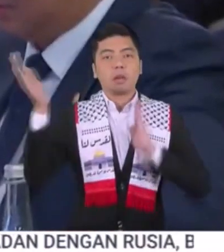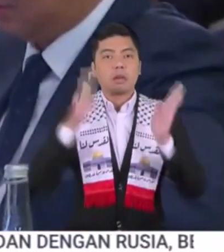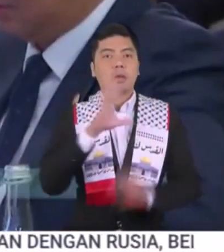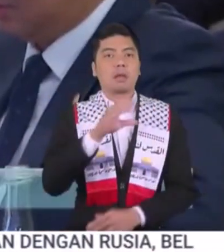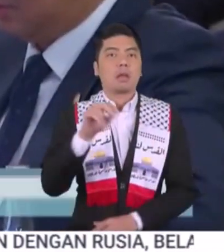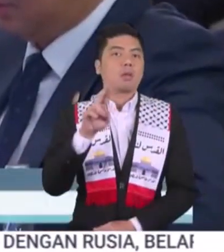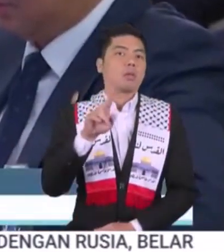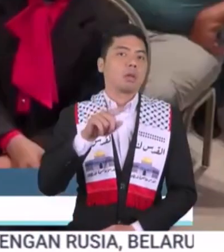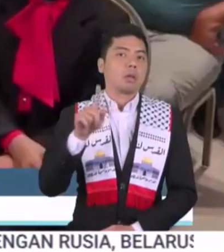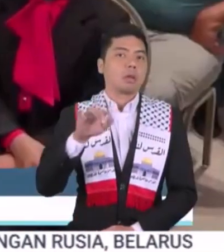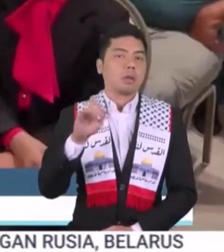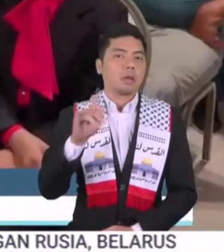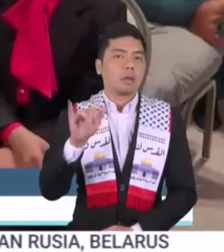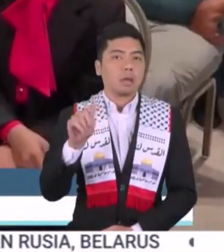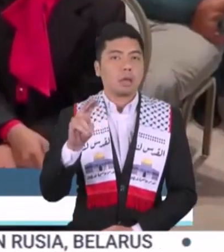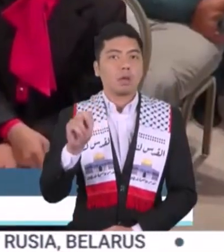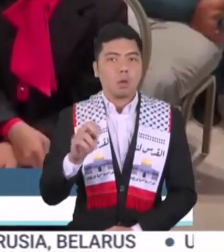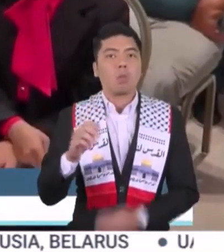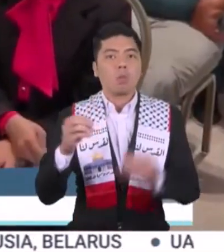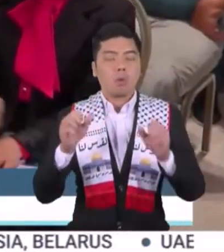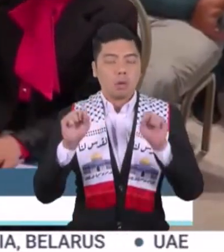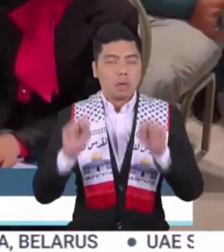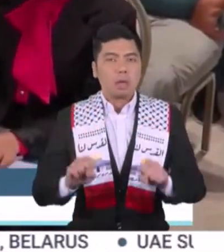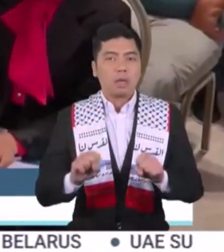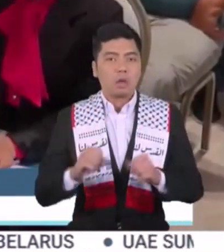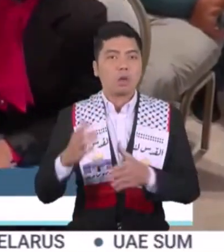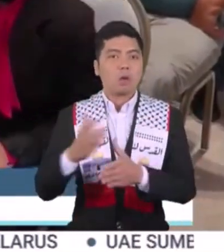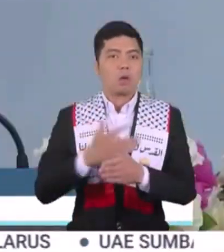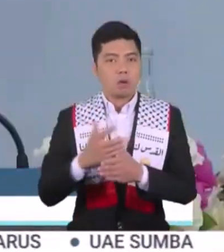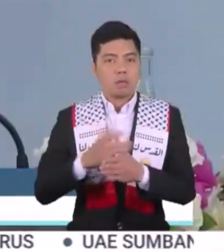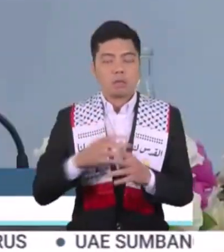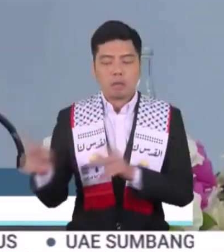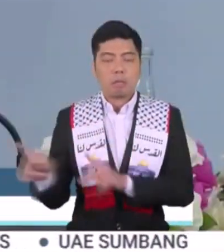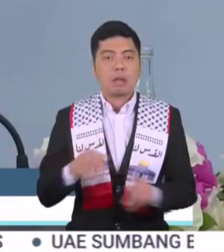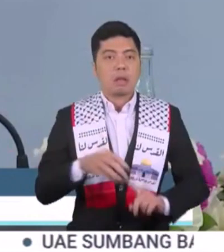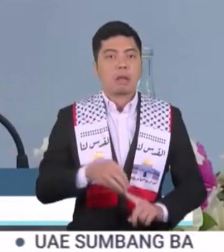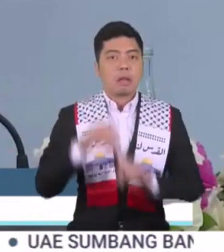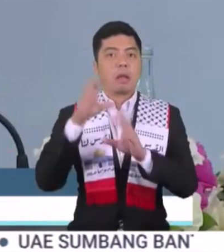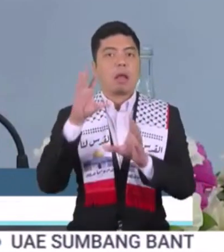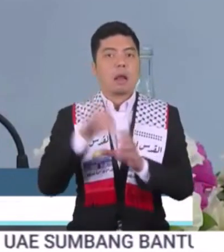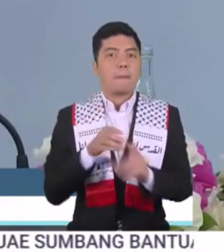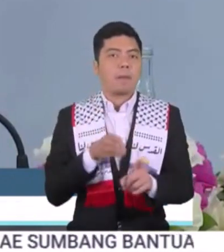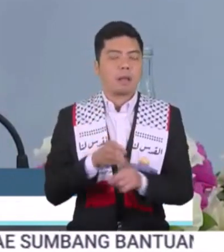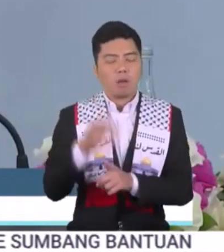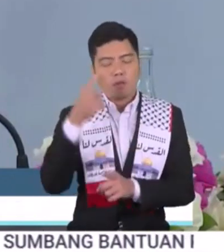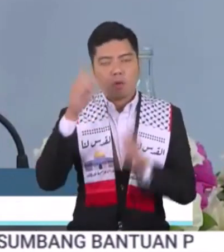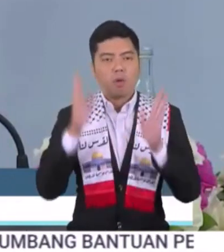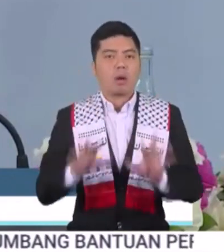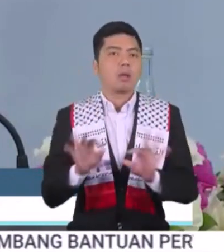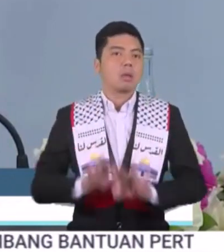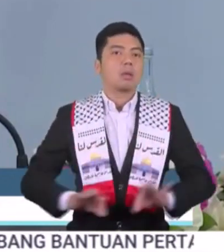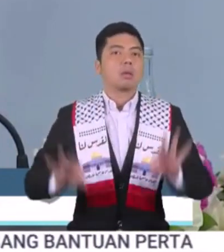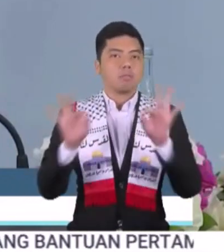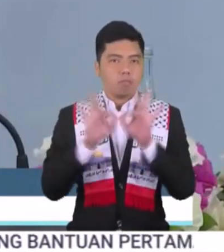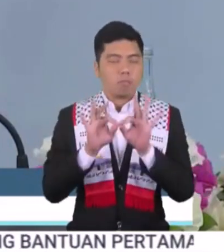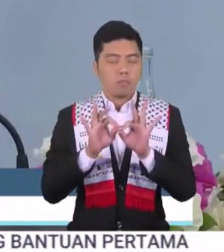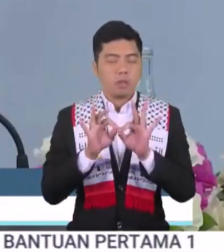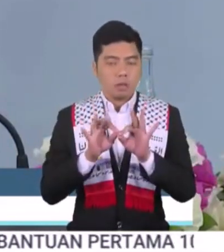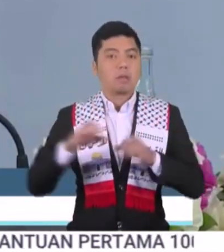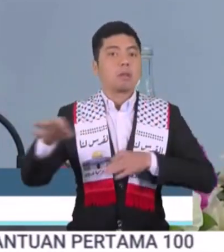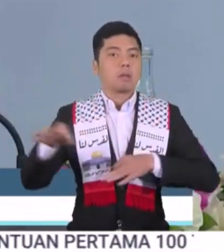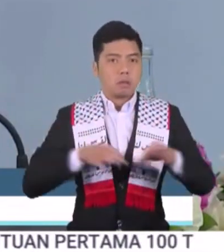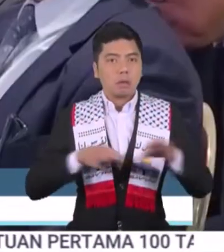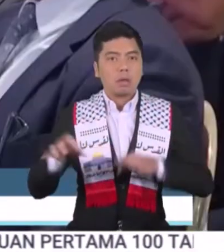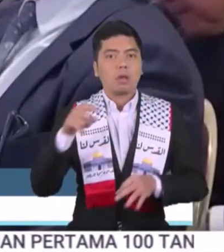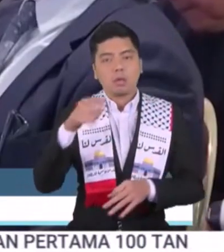Malaysia dan Uzbekistan boleh meneroka perkongsian strategik khasnya dalam bidang baharu berkaitan kepentingan umat Islam. Jelas Perdana Menteri, ini